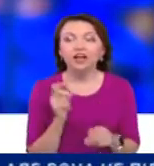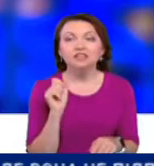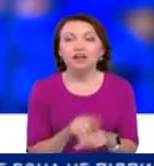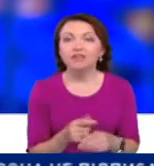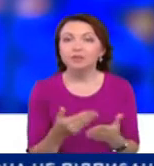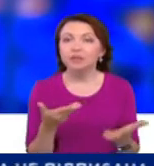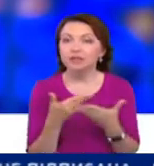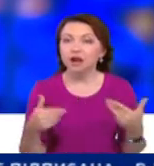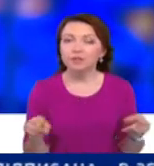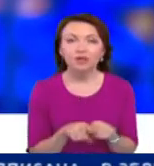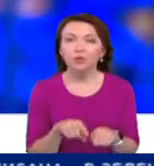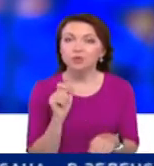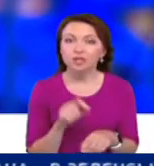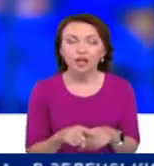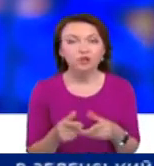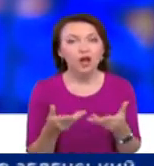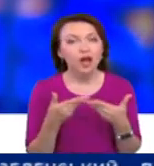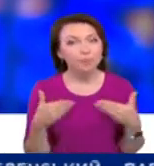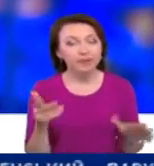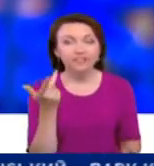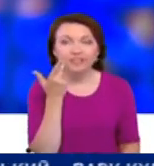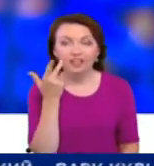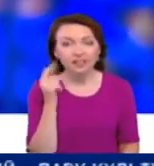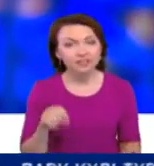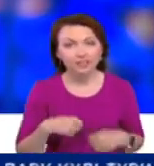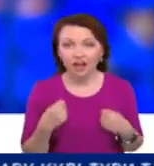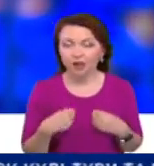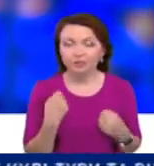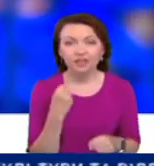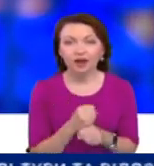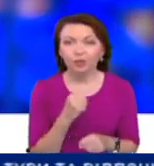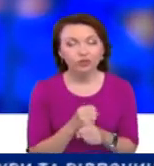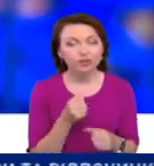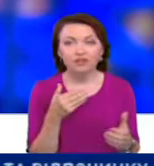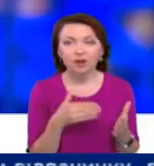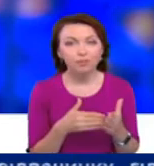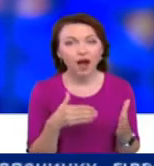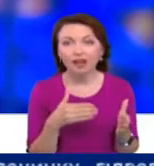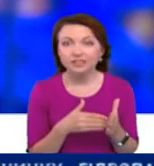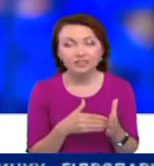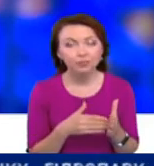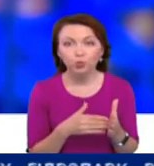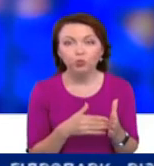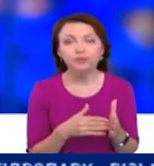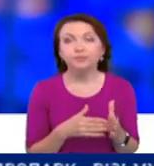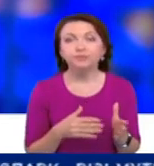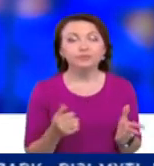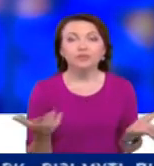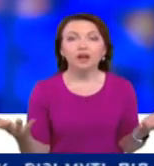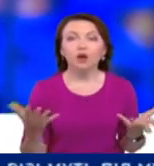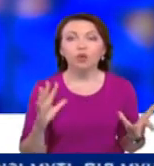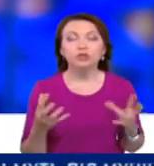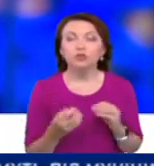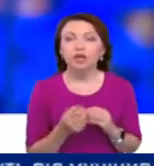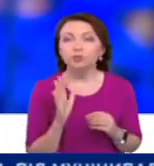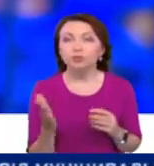задачу, поэтому мы всегда стараемся работать на максимум. Ну, а уже какой результат мы